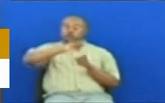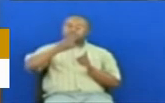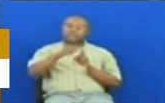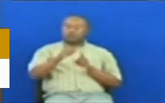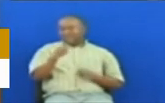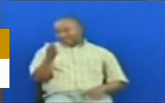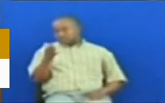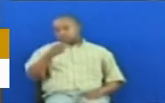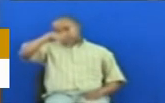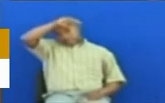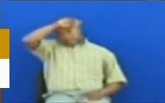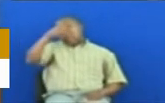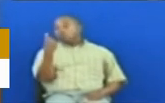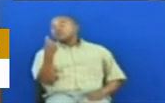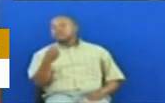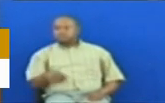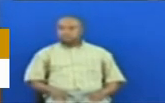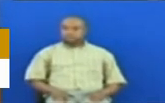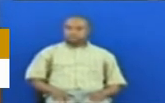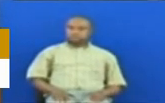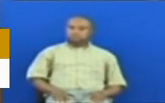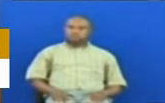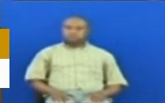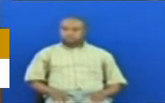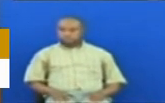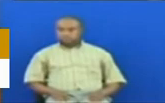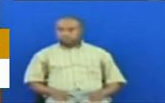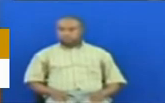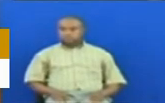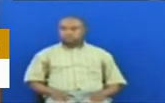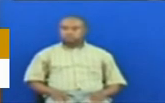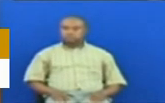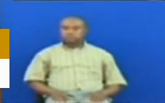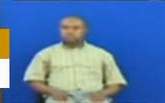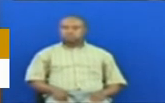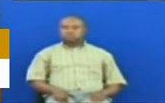degree. First degree ipo ila walitaka kuneno at least. Sijui kwa nini.